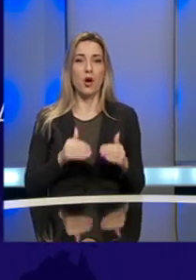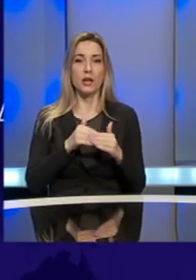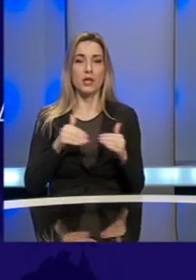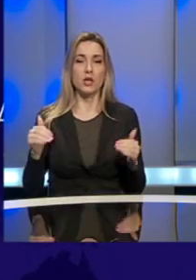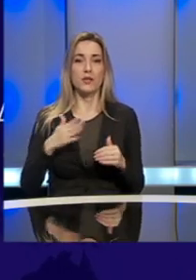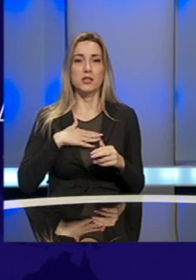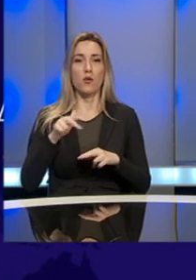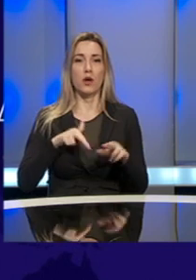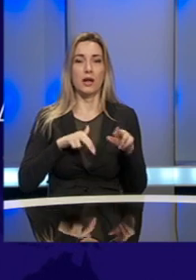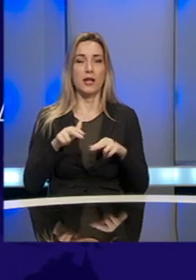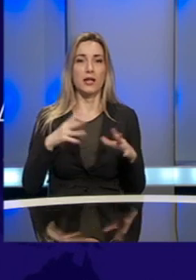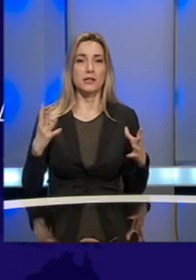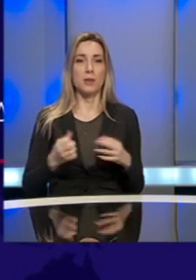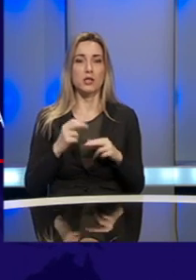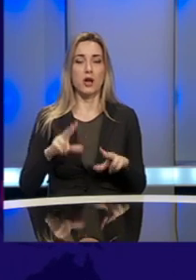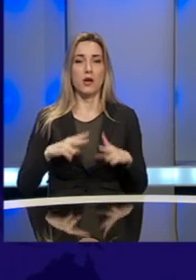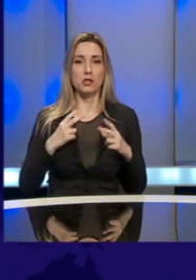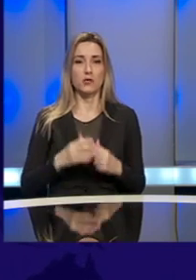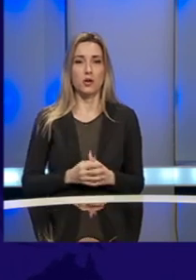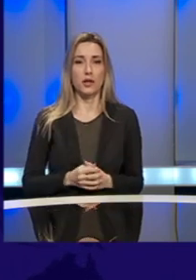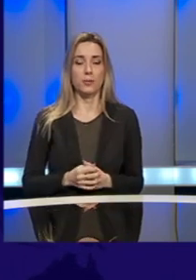Ograničavanjem svog kretanja spašavaš živote.